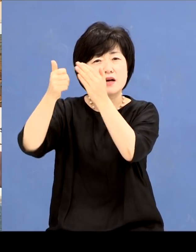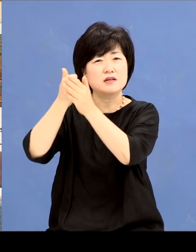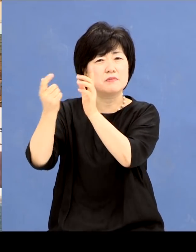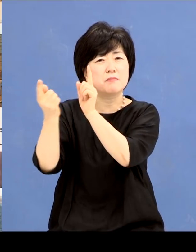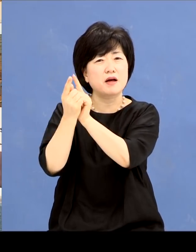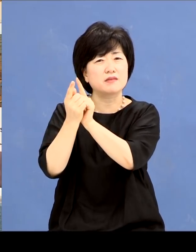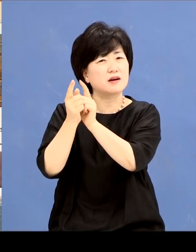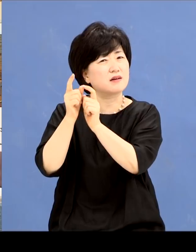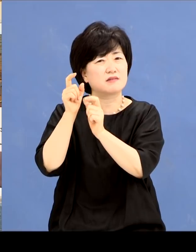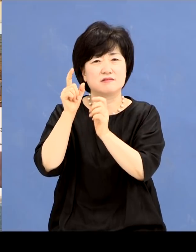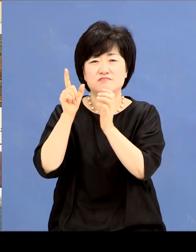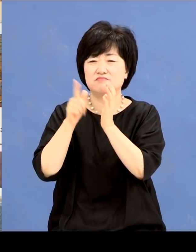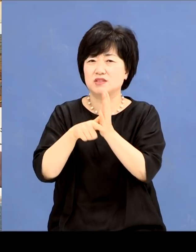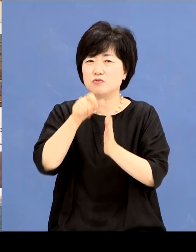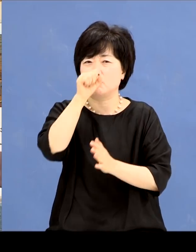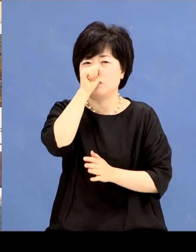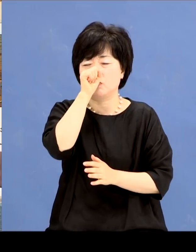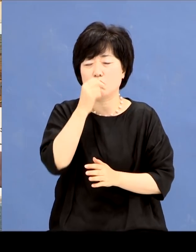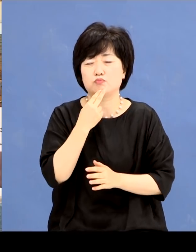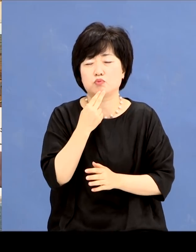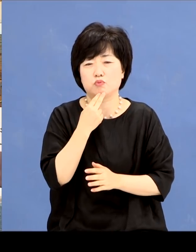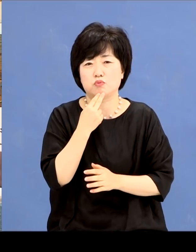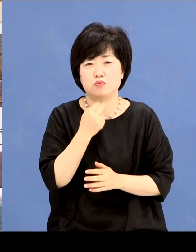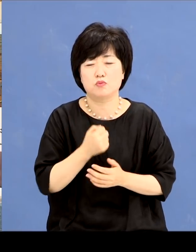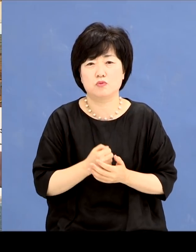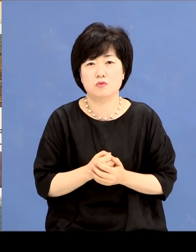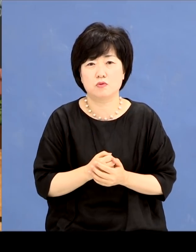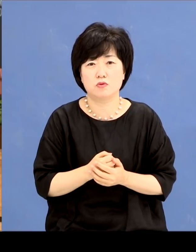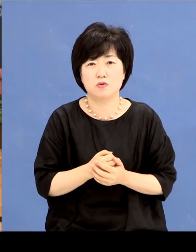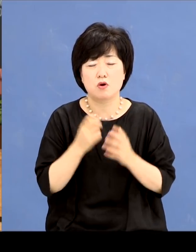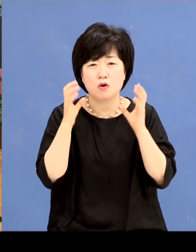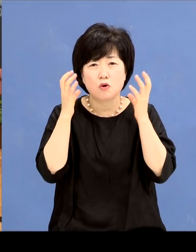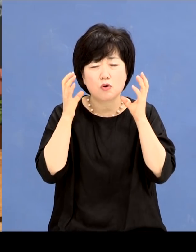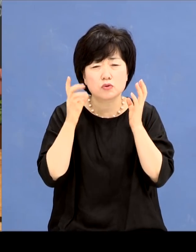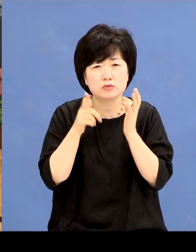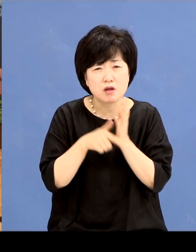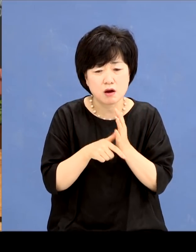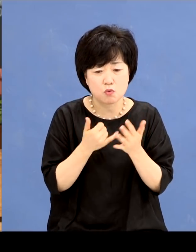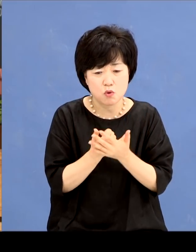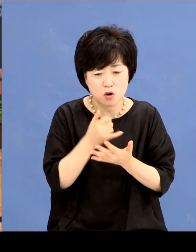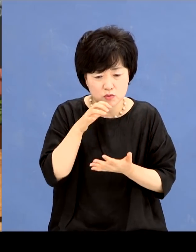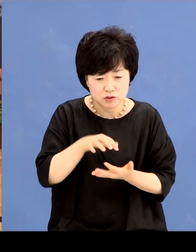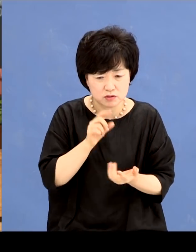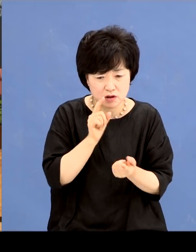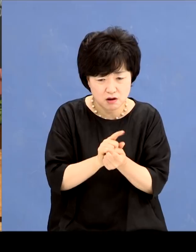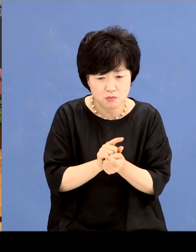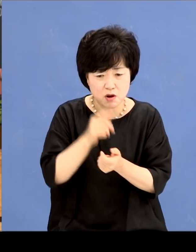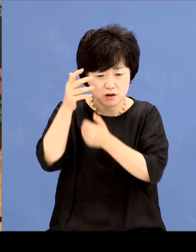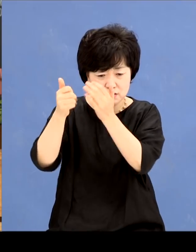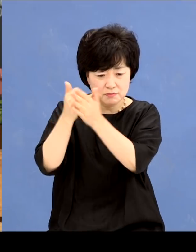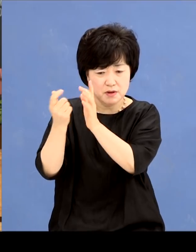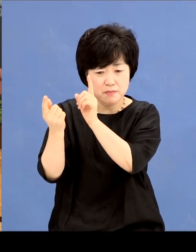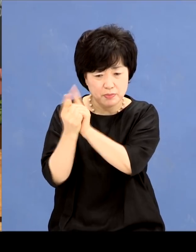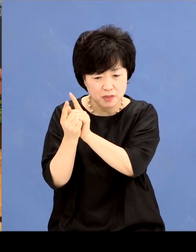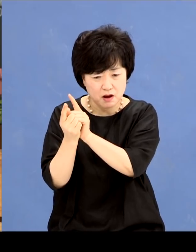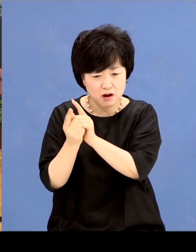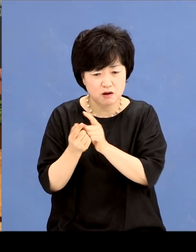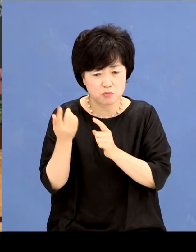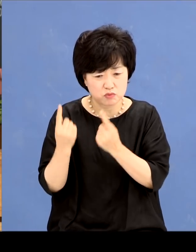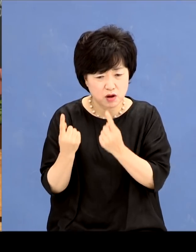수 있는 기회는 사실 없었던 것 같아요. 아. 그럼 어린 시절에 그런 곳에서 생활하다 보면 이제 하나님을 만났고